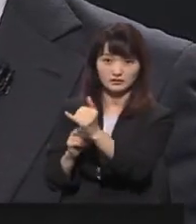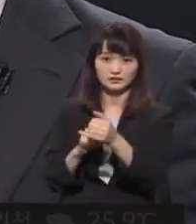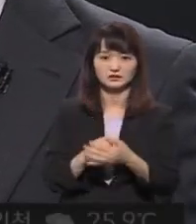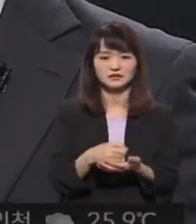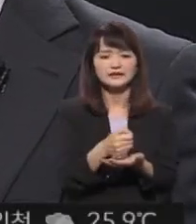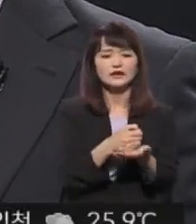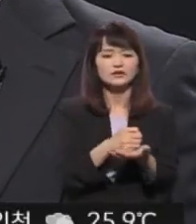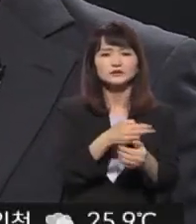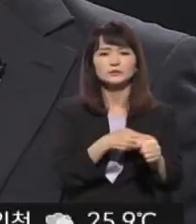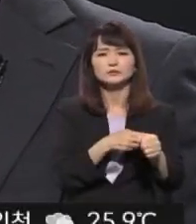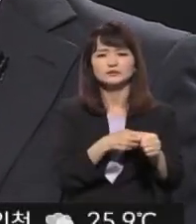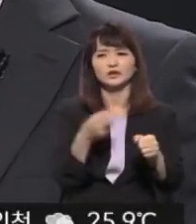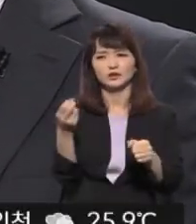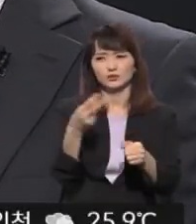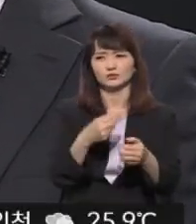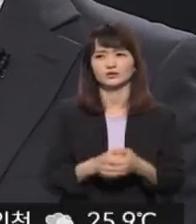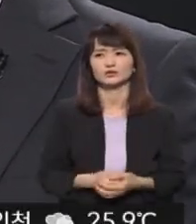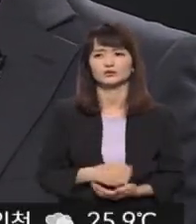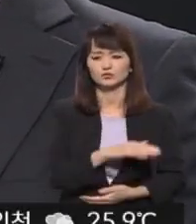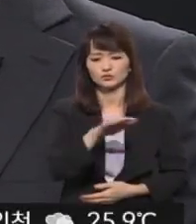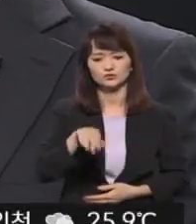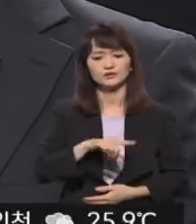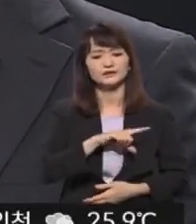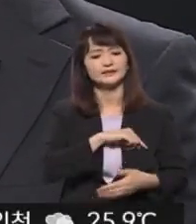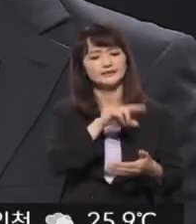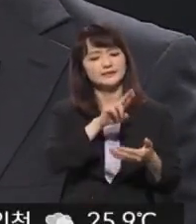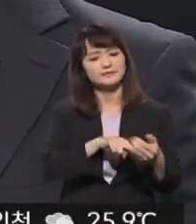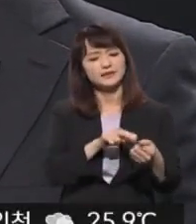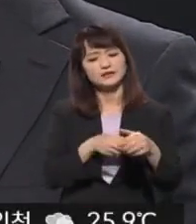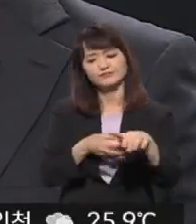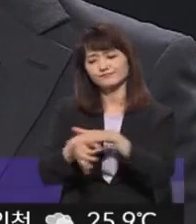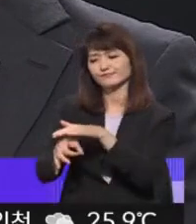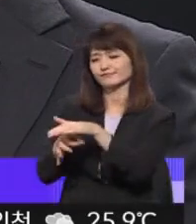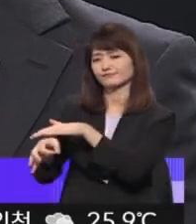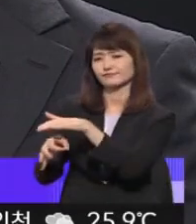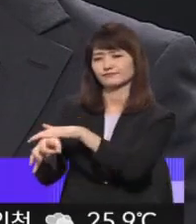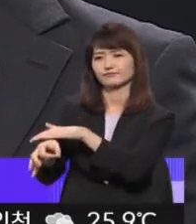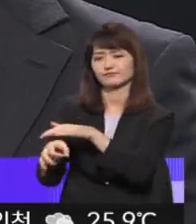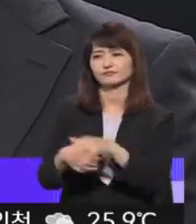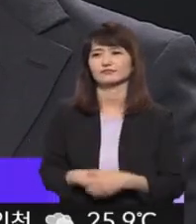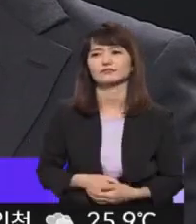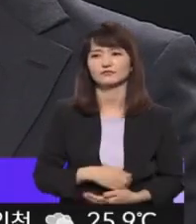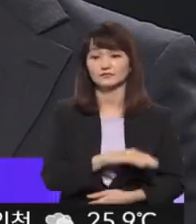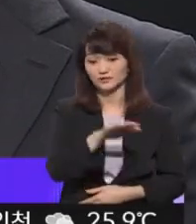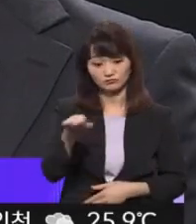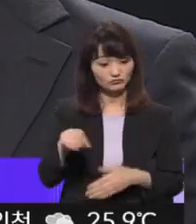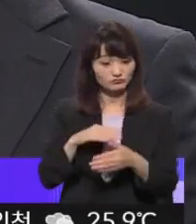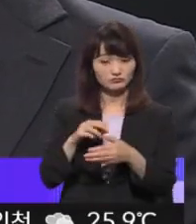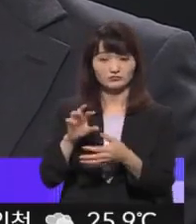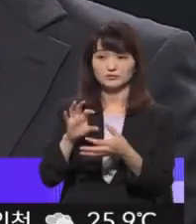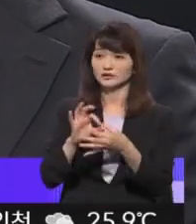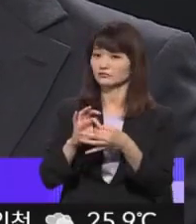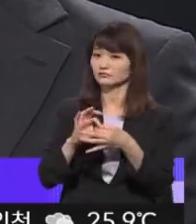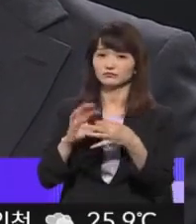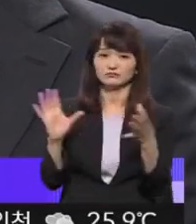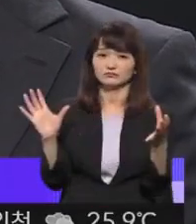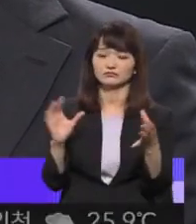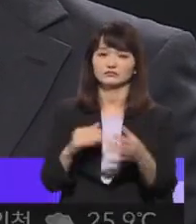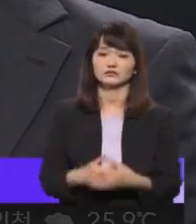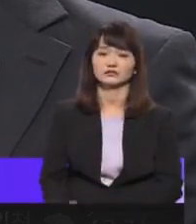건진법사뿐만 아니라 이런 식으로 이제 우리 이름 팔아 가지고 로비 하려는 사람들 좀 이렇게 우리랑 관련 없다 미리 얘기하는 거고